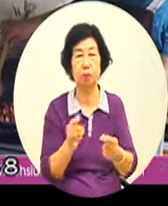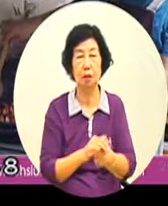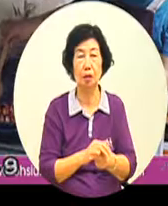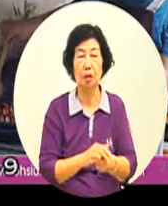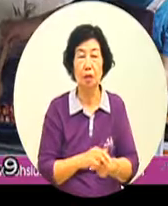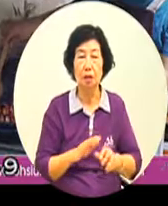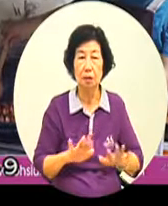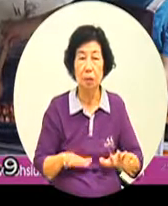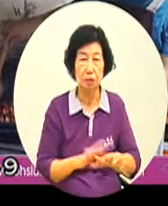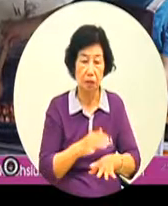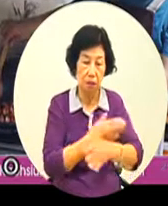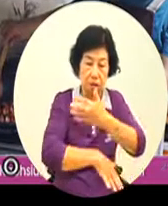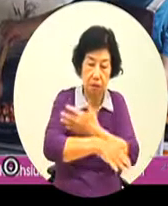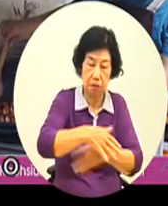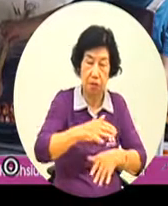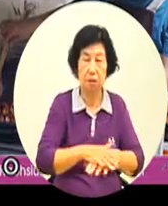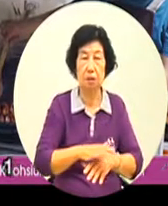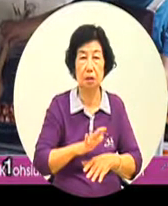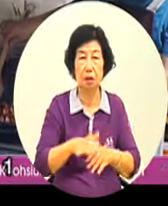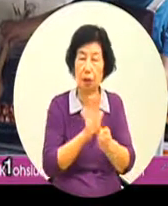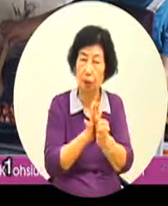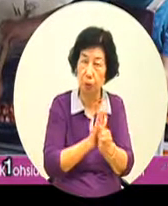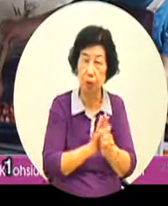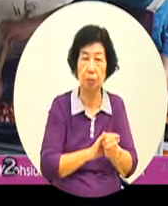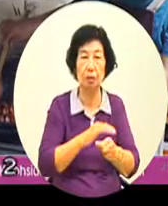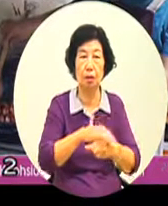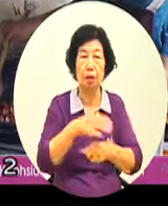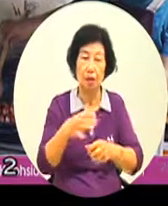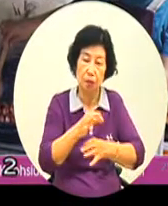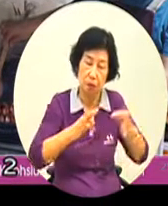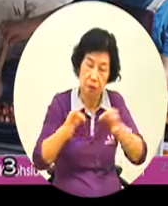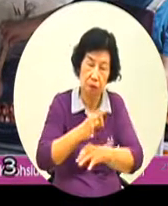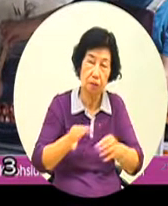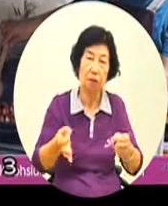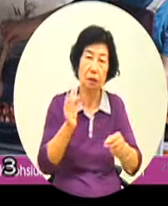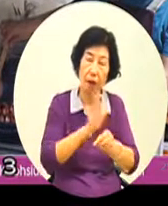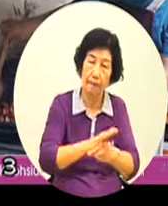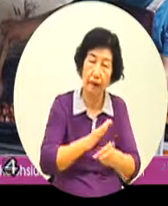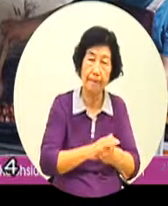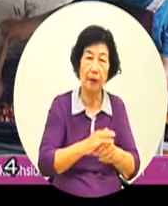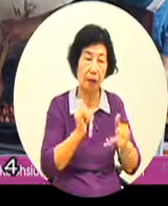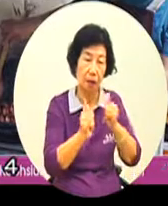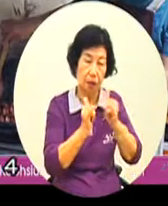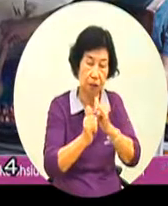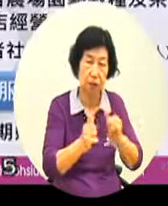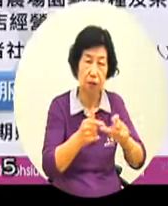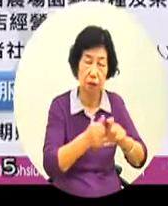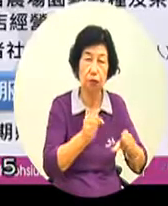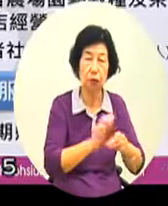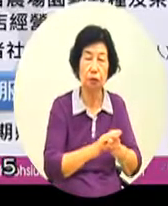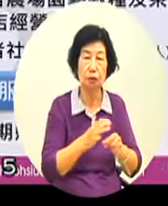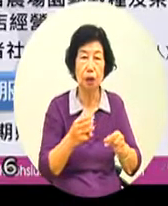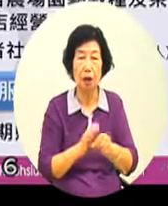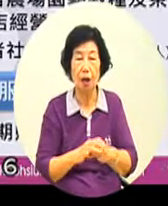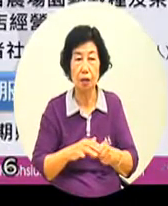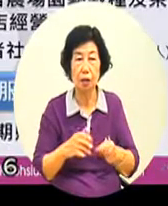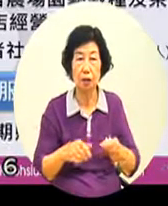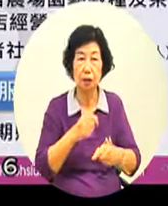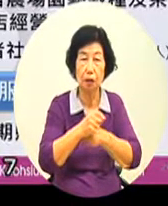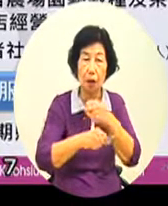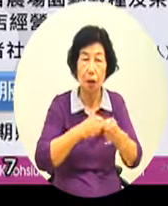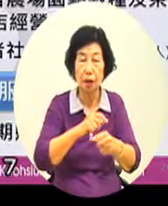身心障碍的相关的服务有包括经济协助、社区的服务、 辅具的服务，还有个案管理的